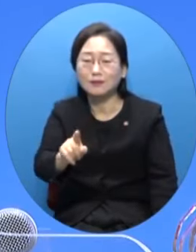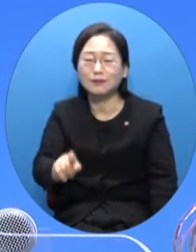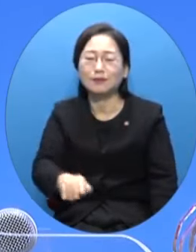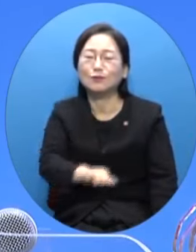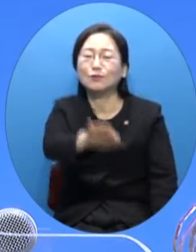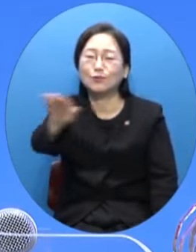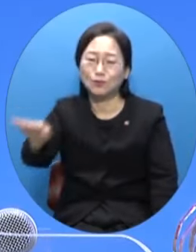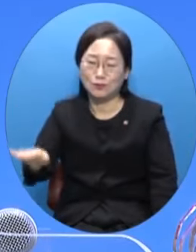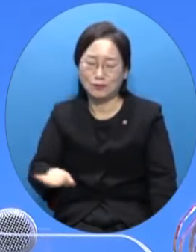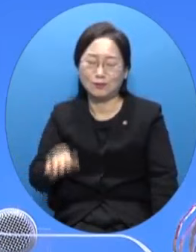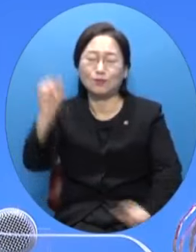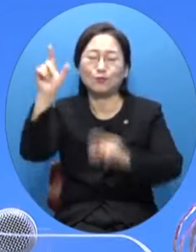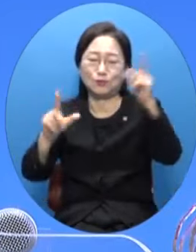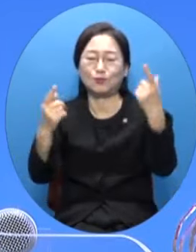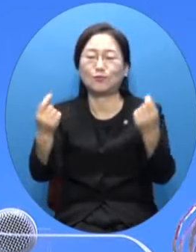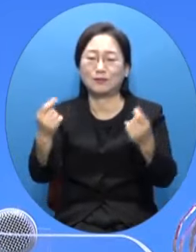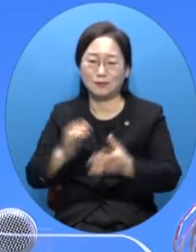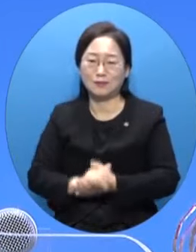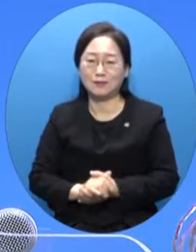우리들인 것입니다.